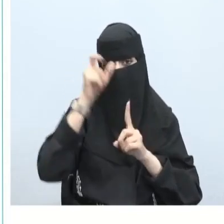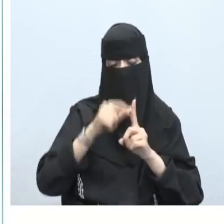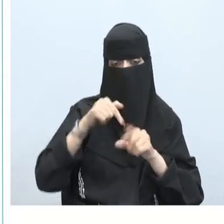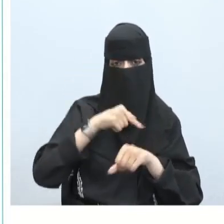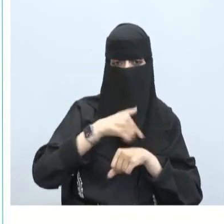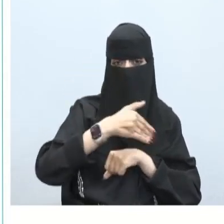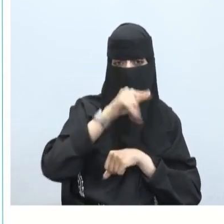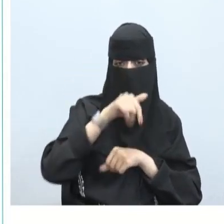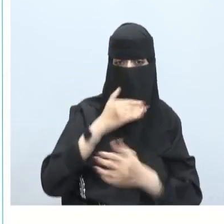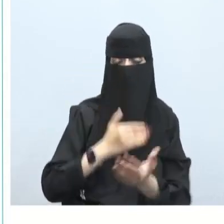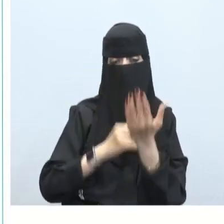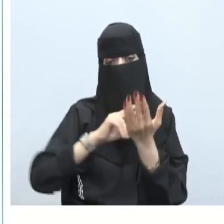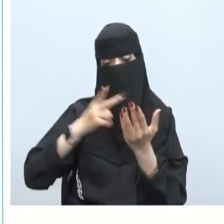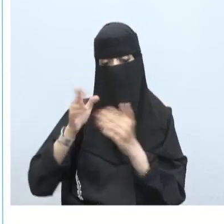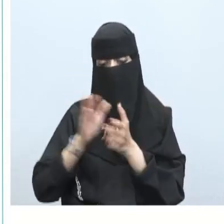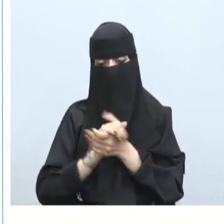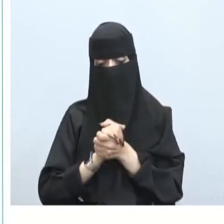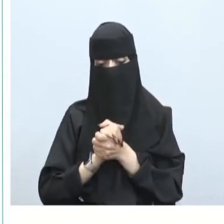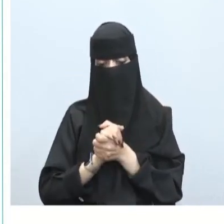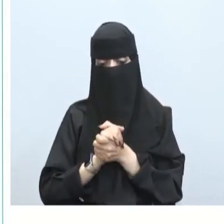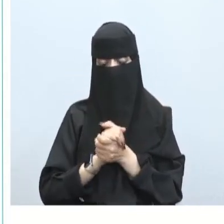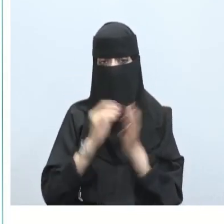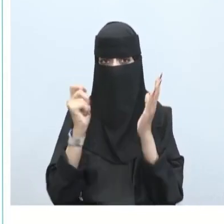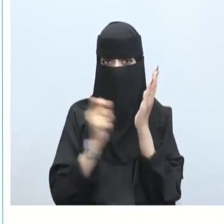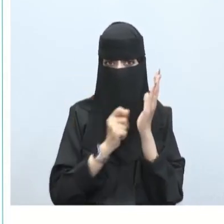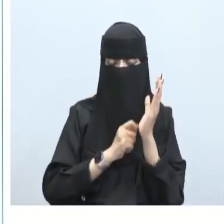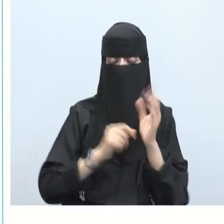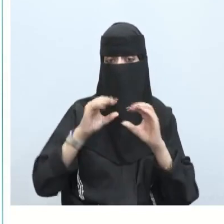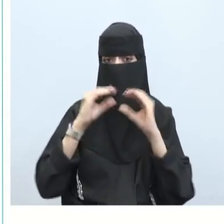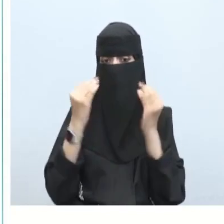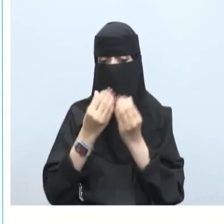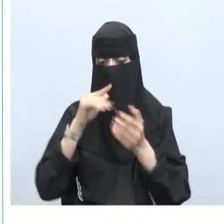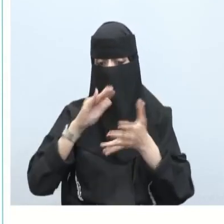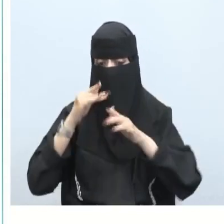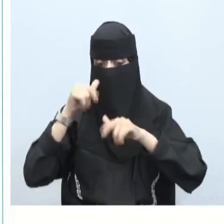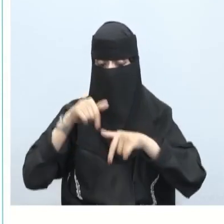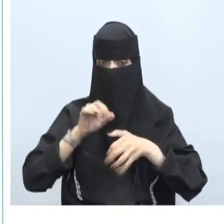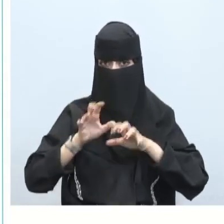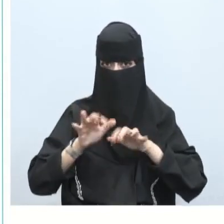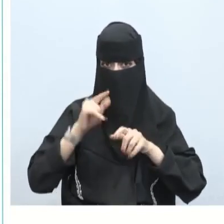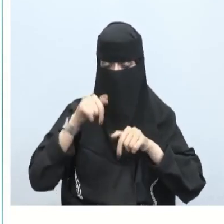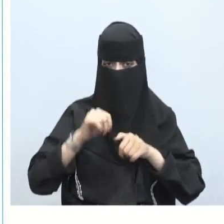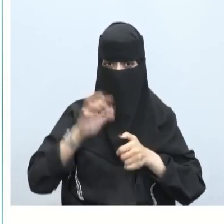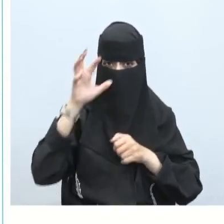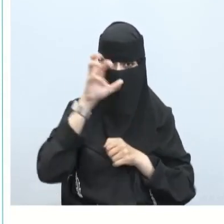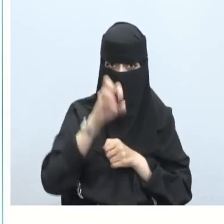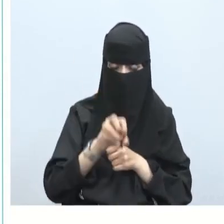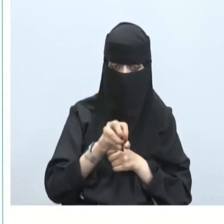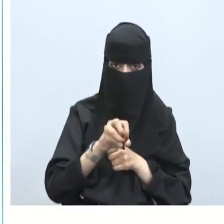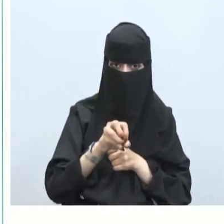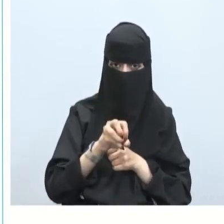طلب وامور كثيره التوثيق والاداره حينما يكون لدينا التقنيات التي